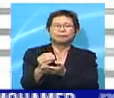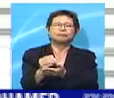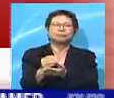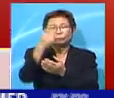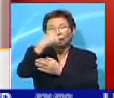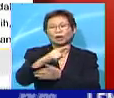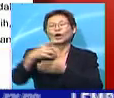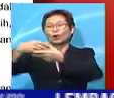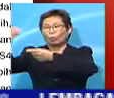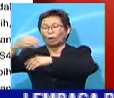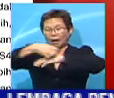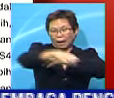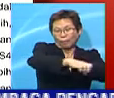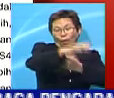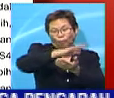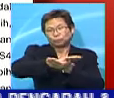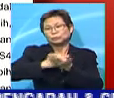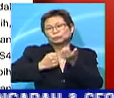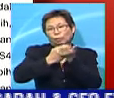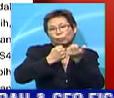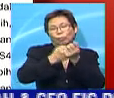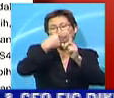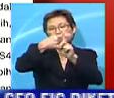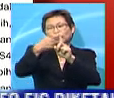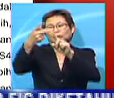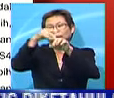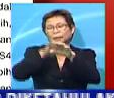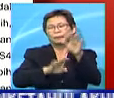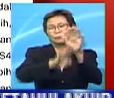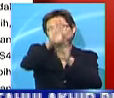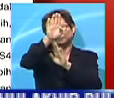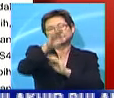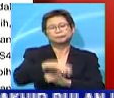bagi sektor luaran eksport bersih menyumbang secara positif kepada pertumbuhan